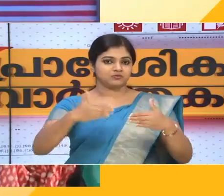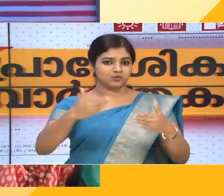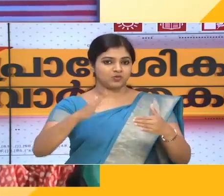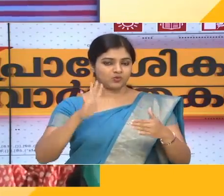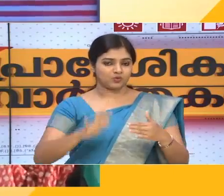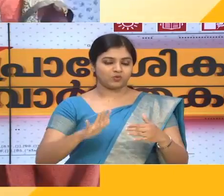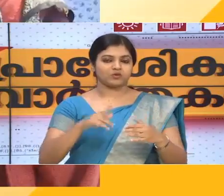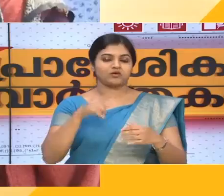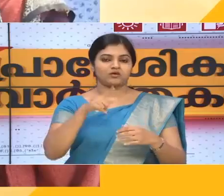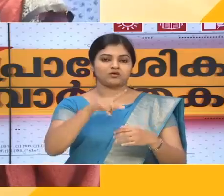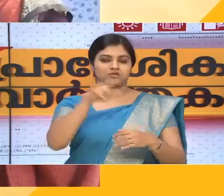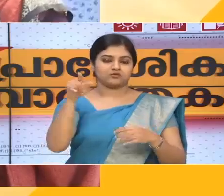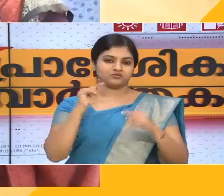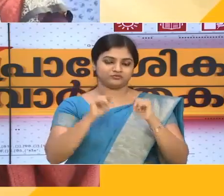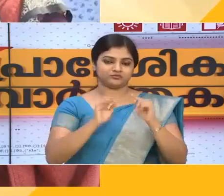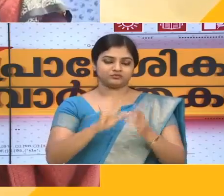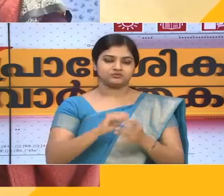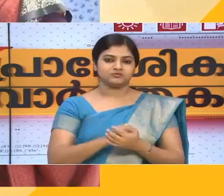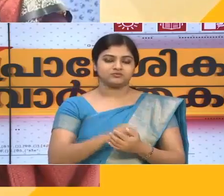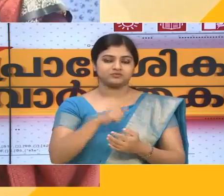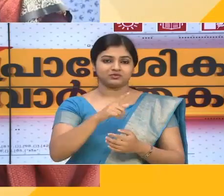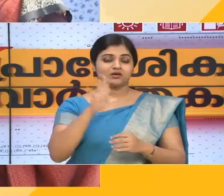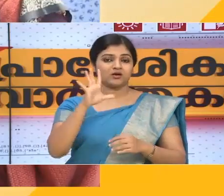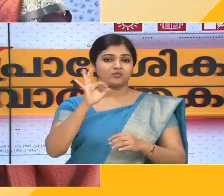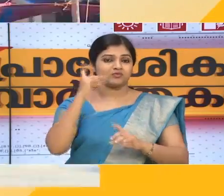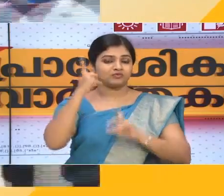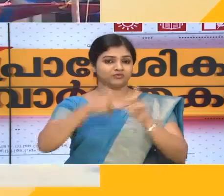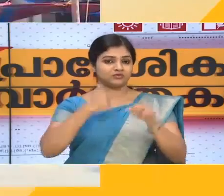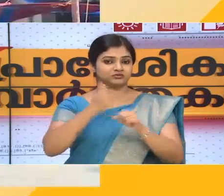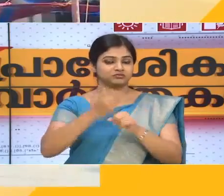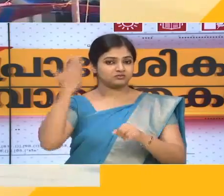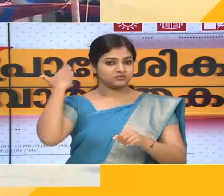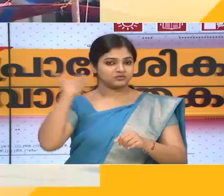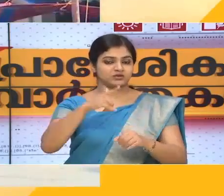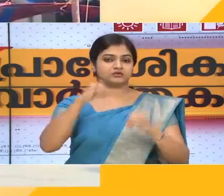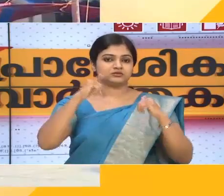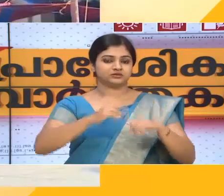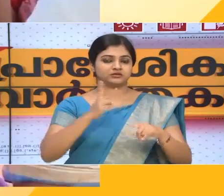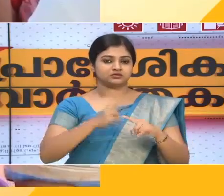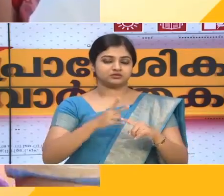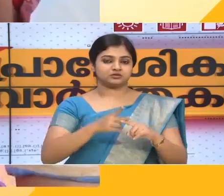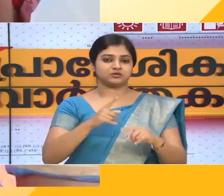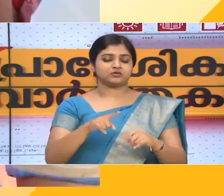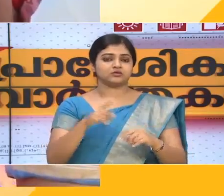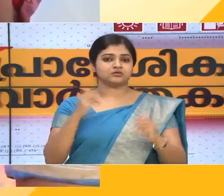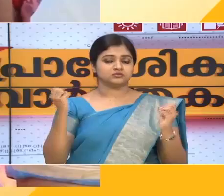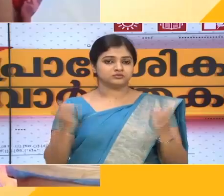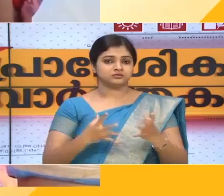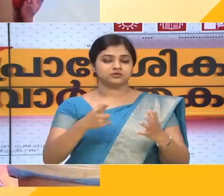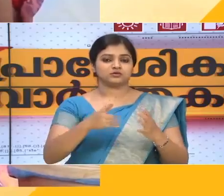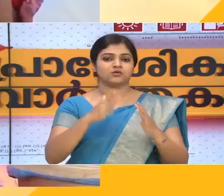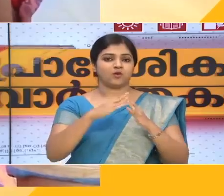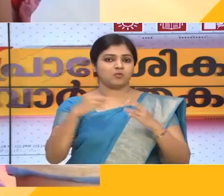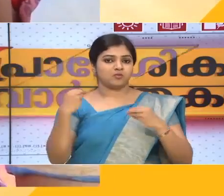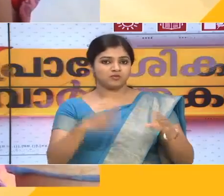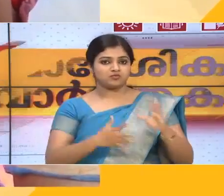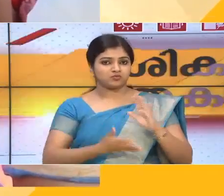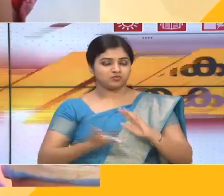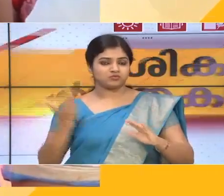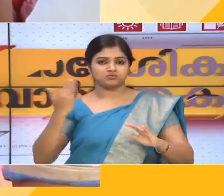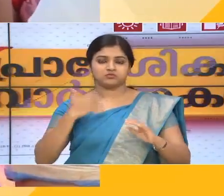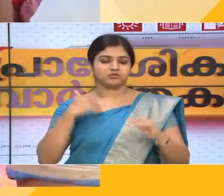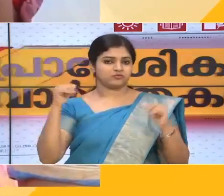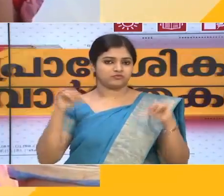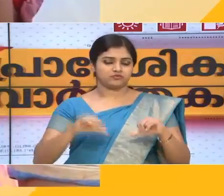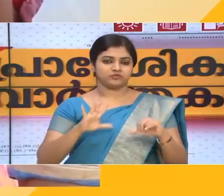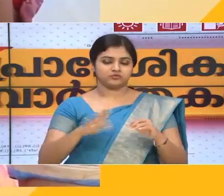വാദം. കഴിഞ്ഞ 50 വർഷമായി ഇവിടെ താമസിക്കുന്നവരാണിവർ. ഒരു സുപ്രഭാതത്തിൽ സ്വന്തം വീട് വിട്ടിറങ്ങാൻ ഇവർ തയ്യാറല്ല. ഇപ്പൊ ഞങ്ങൾക്ക് എവിടെയും പോകാൻ